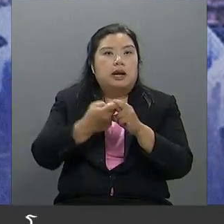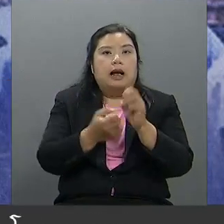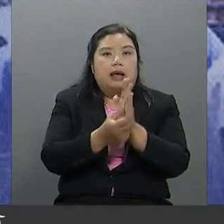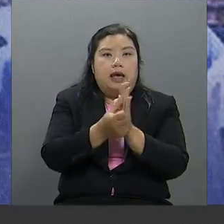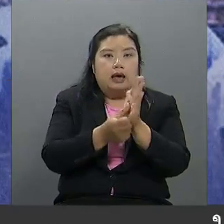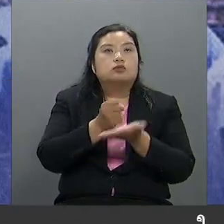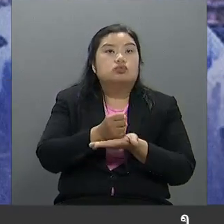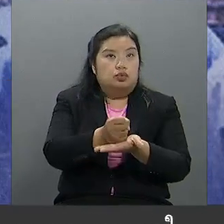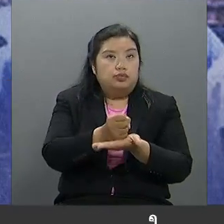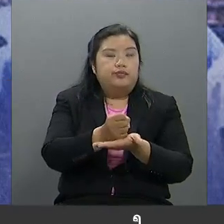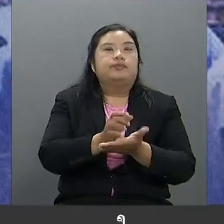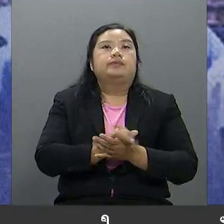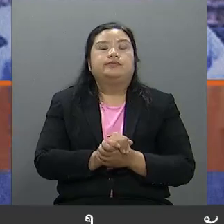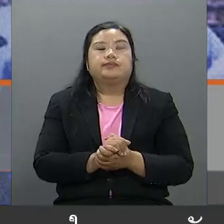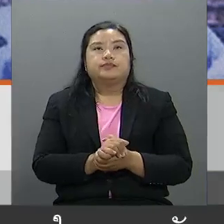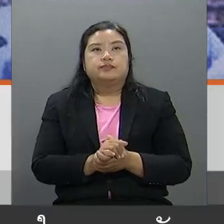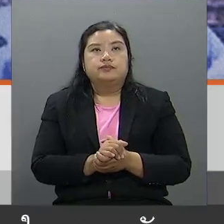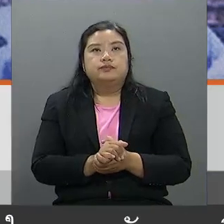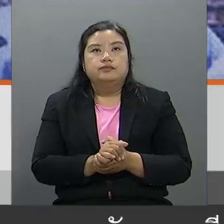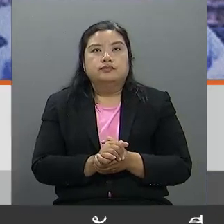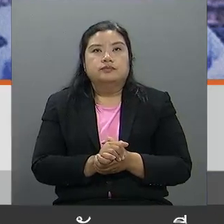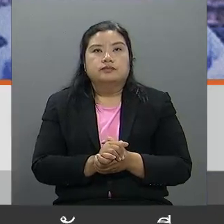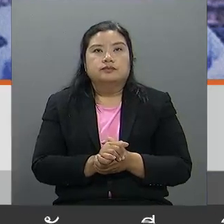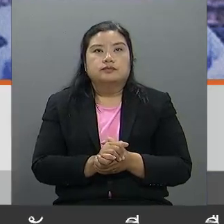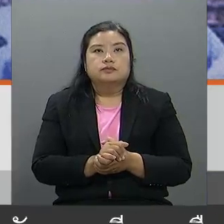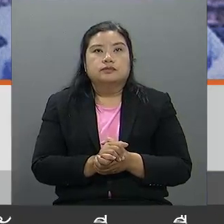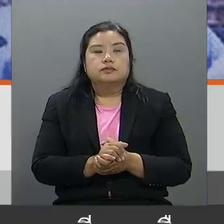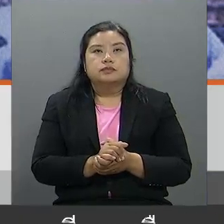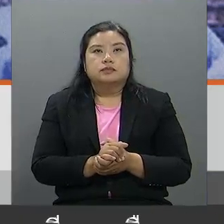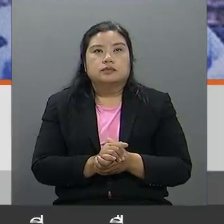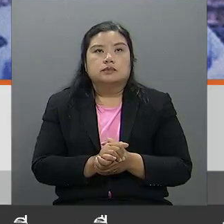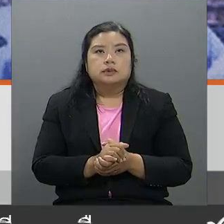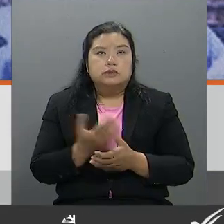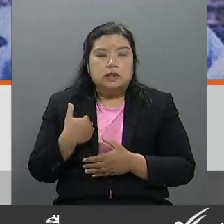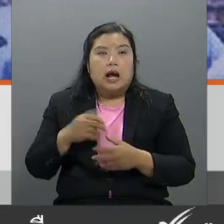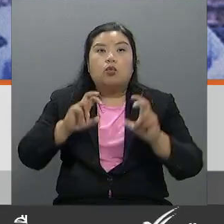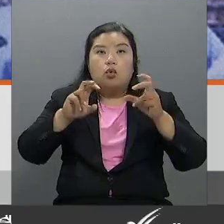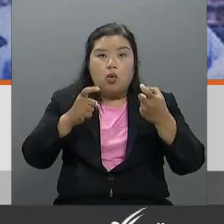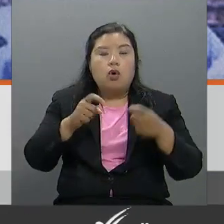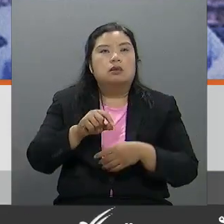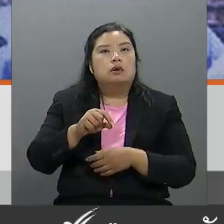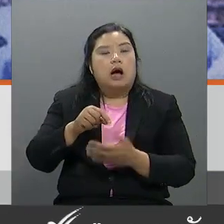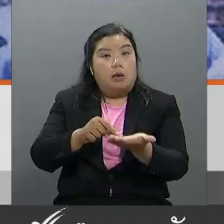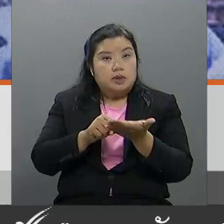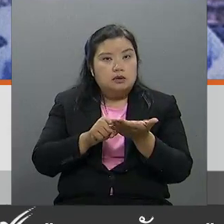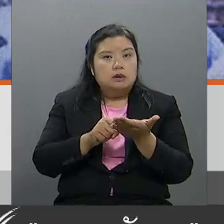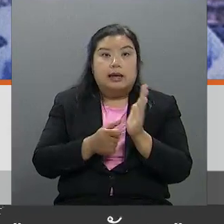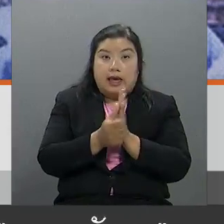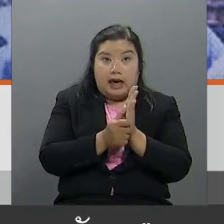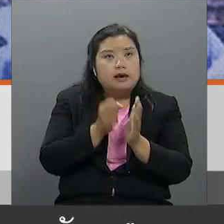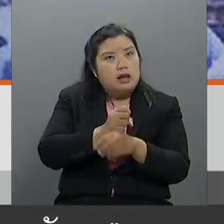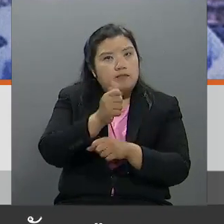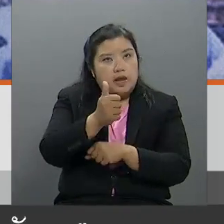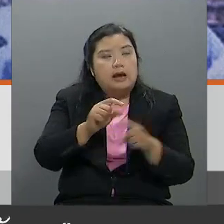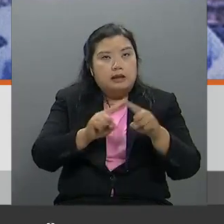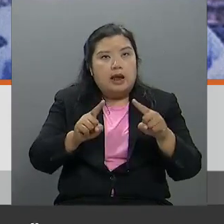การที่สภาจะนำเรื่องอะไรก็ตามมาหารือเนี่ยเป็นสิ่งที่สามารถทำได้โดยกฎหมายรัฐธรรมนูญเนี่ยให้เ